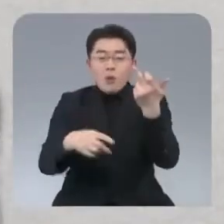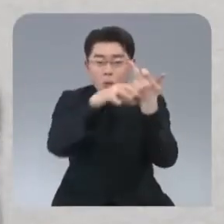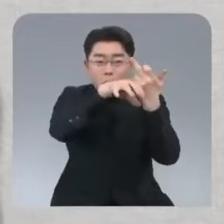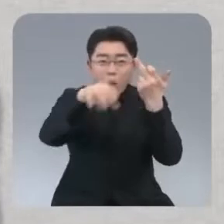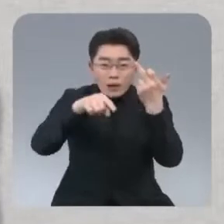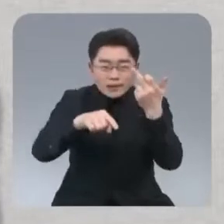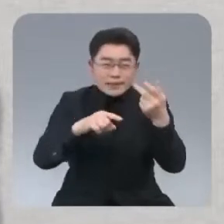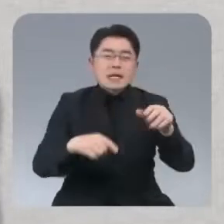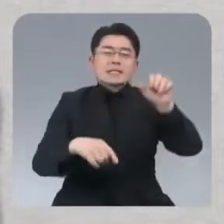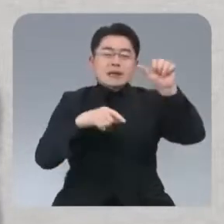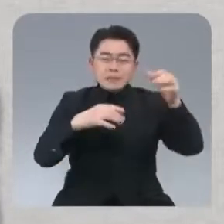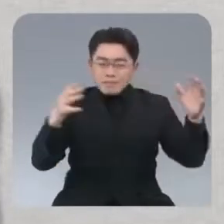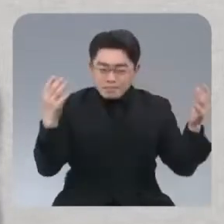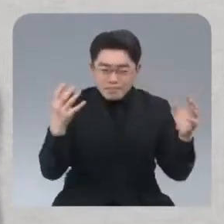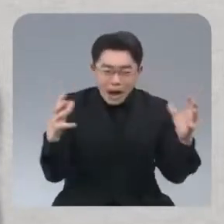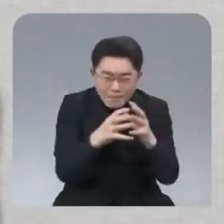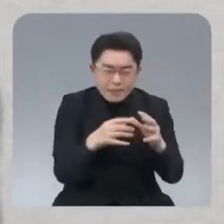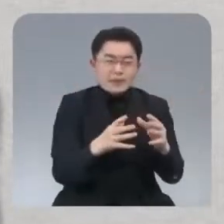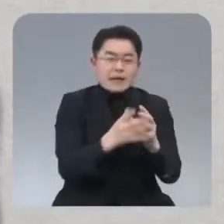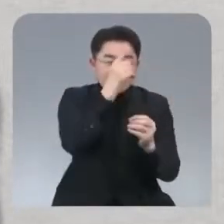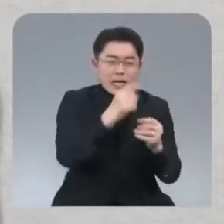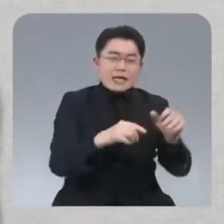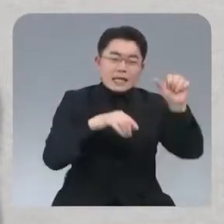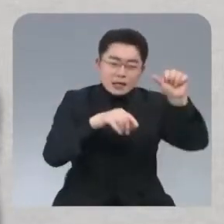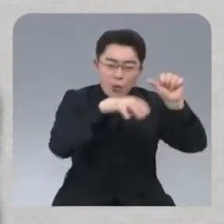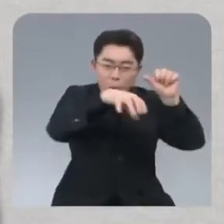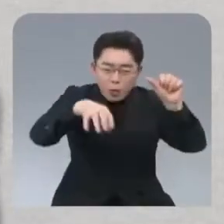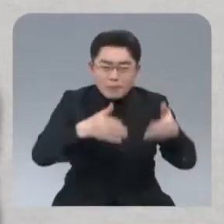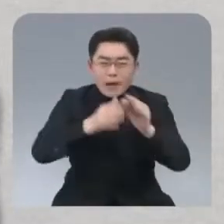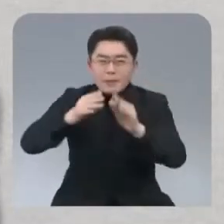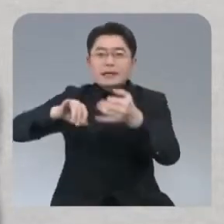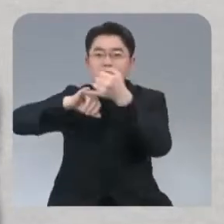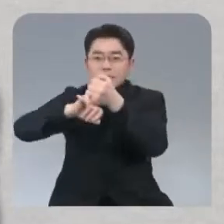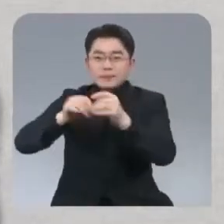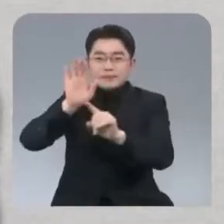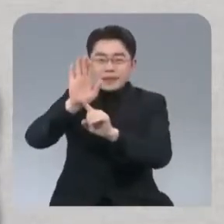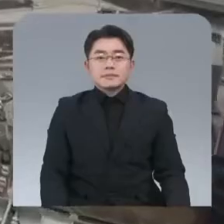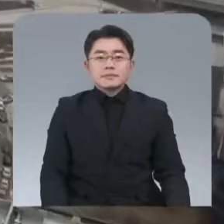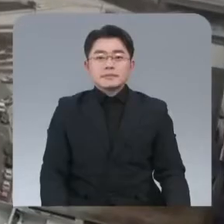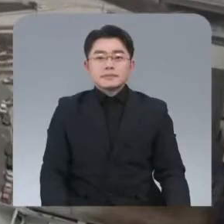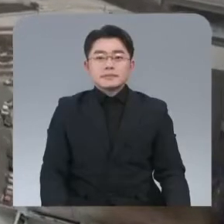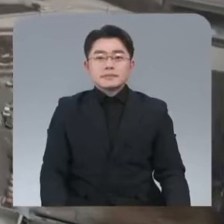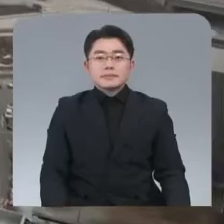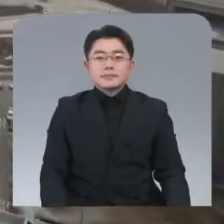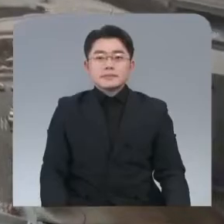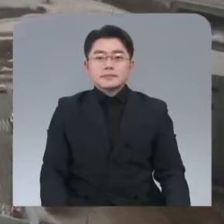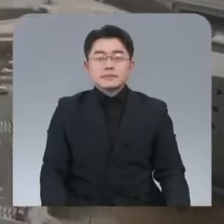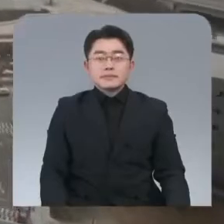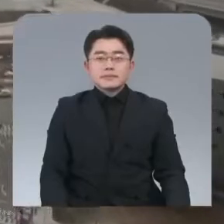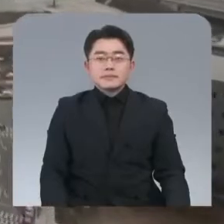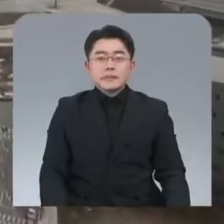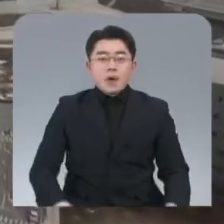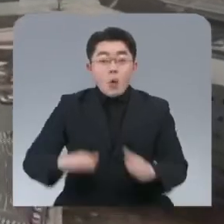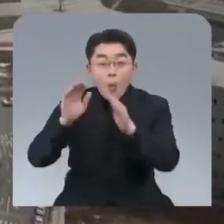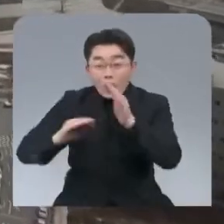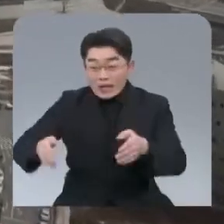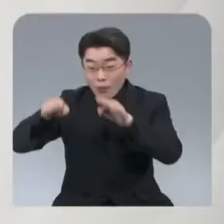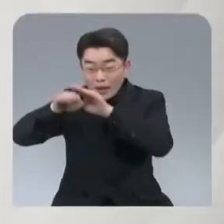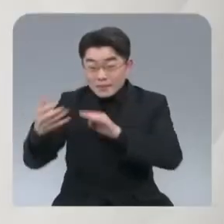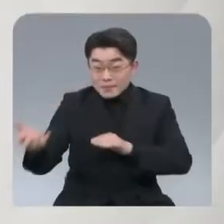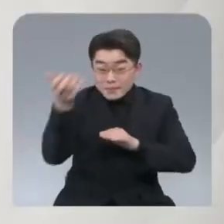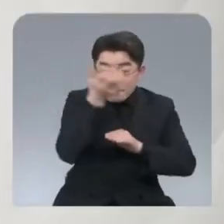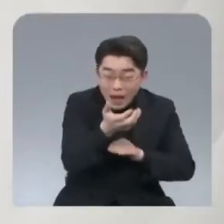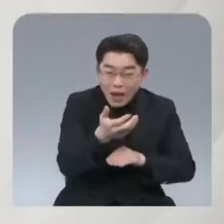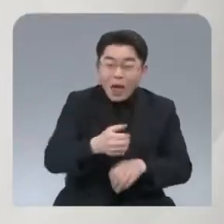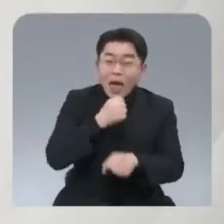으로 개편하게 따고 약속했습니다 k 비유 김성수 입니다 먼저 공공기관 추가 이전에 대해